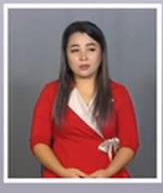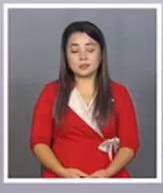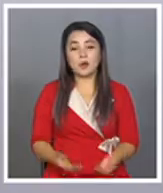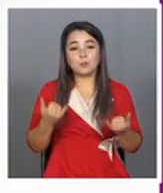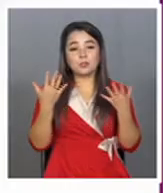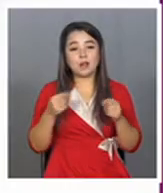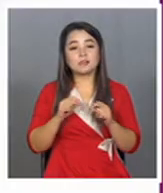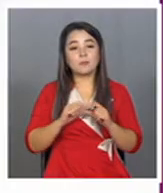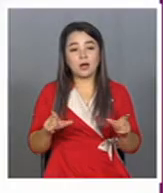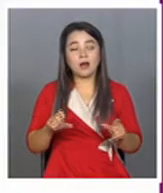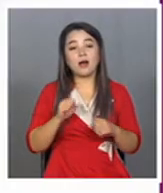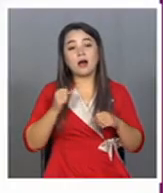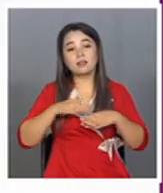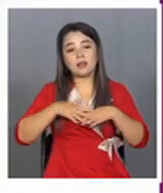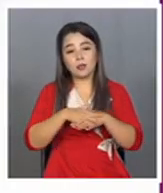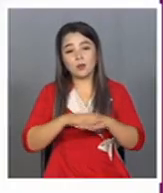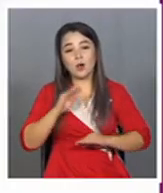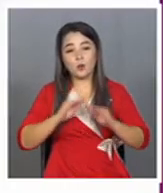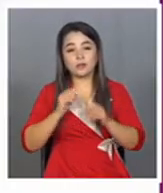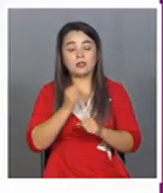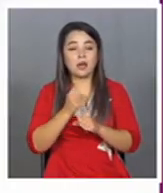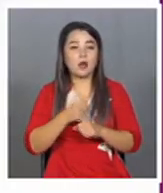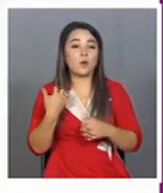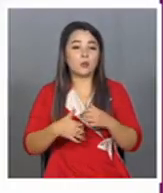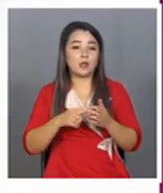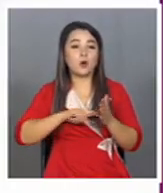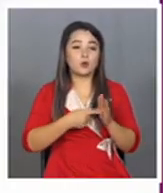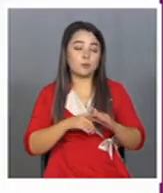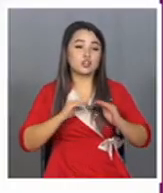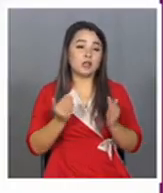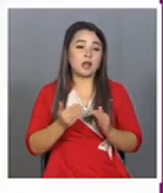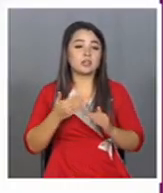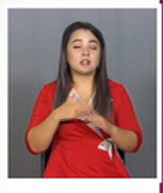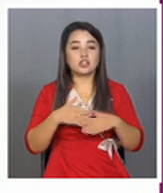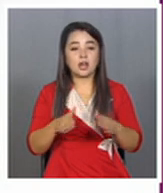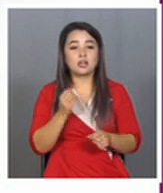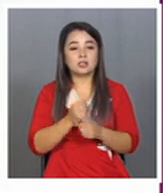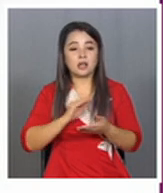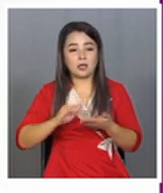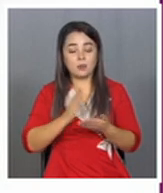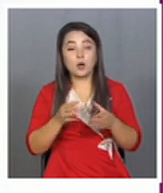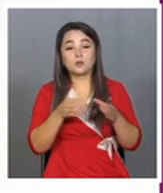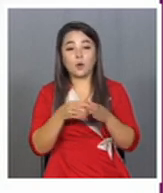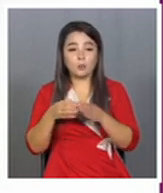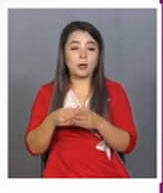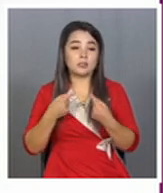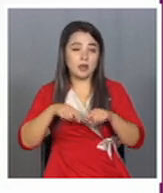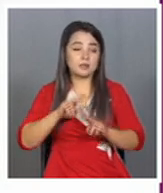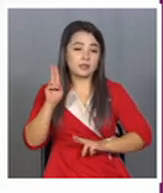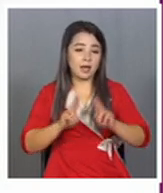Бүгінгі сабақта алгебралық өрнектерді ортақ көбейткішті жақша сыртына шығару және топтау тәсілдері